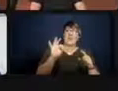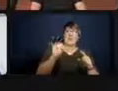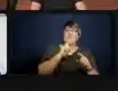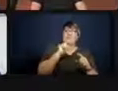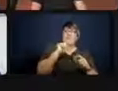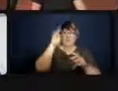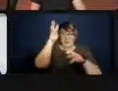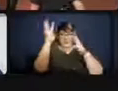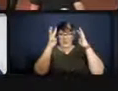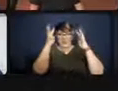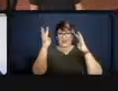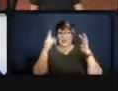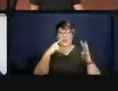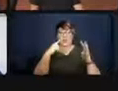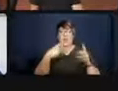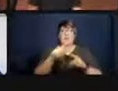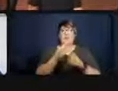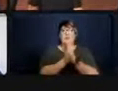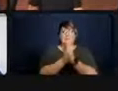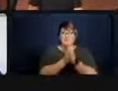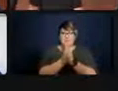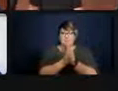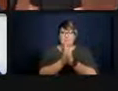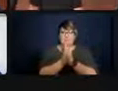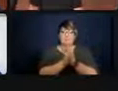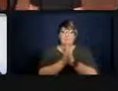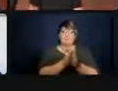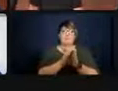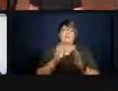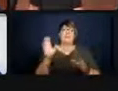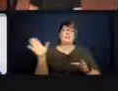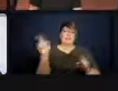طبعا توظيف المعلمين